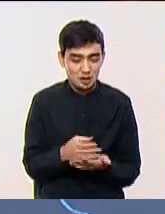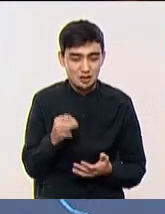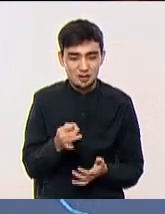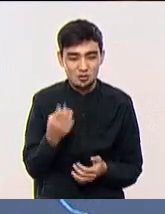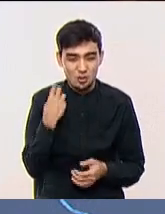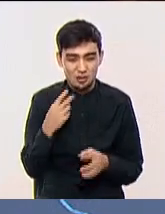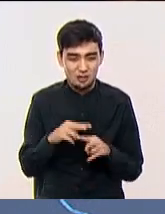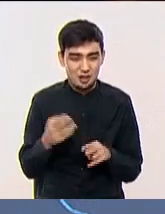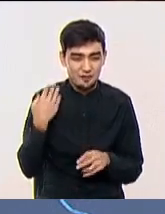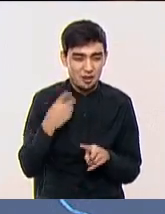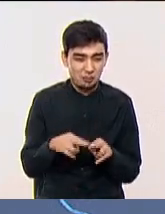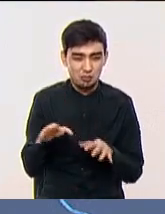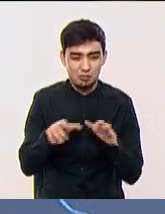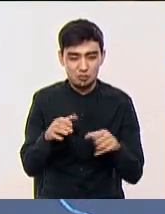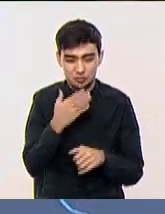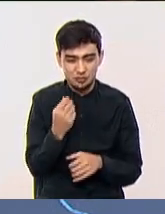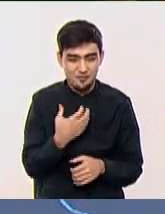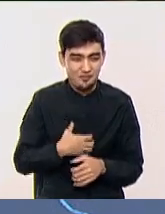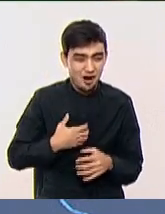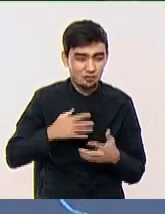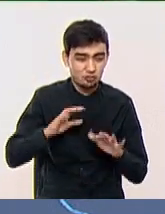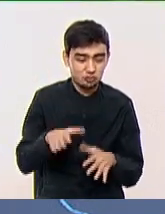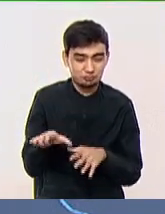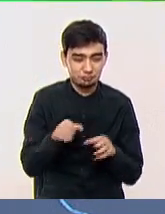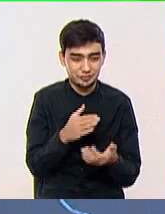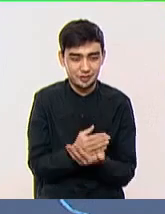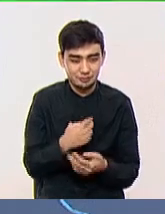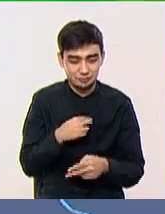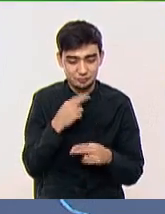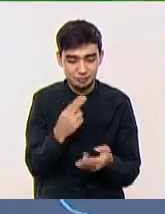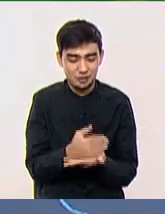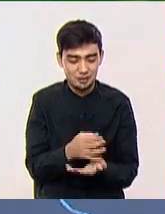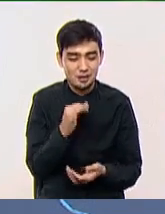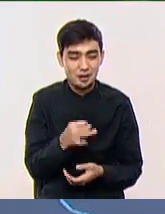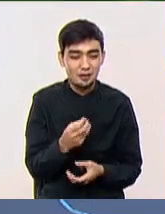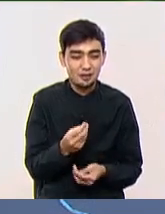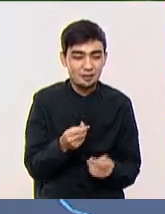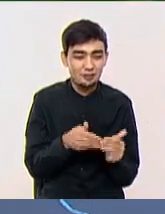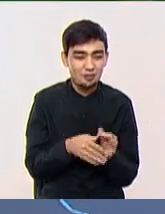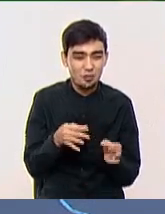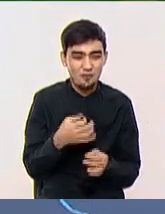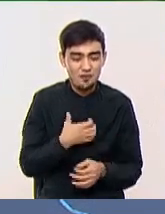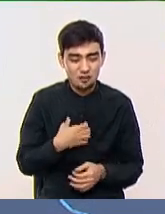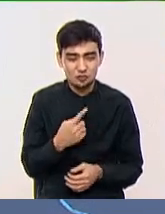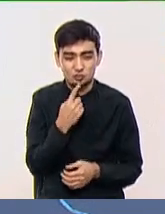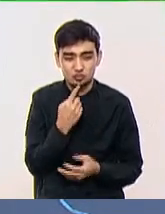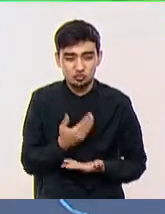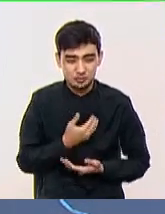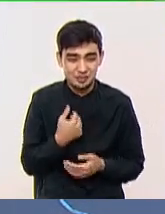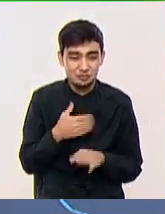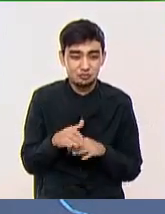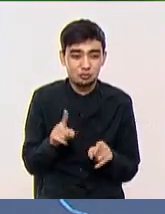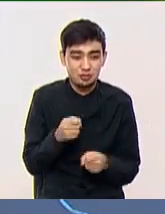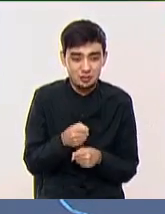қарызды бұрынғыдай бей-берекет емес, аса қажет жағдайда ғана алып жатқан байқадық деп отыр. Ал ақшаға мұқтаж, амалсыз несие